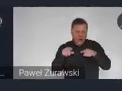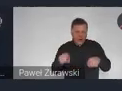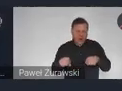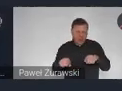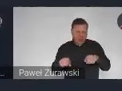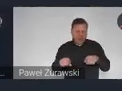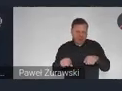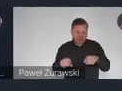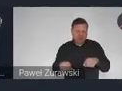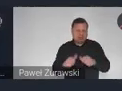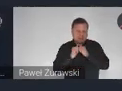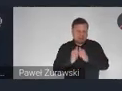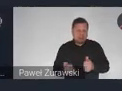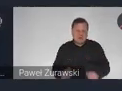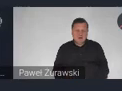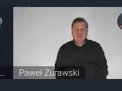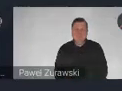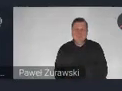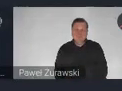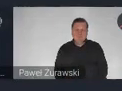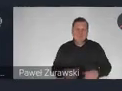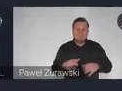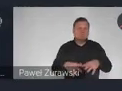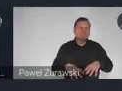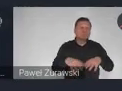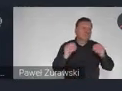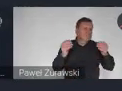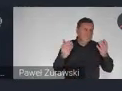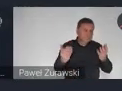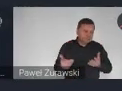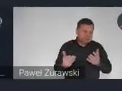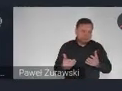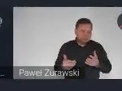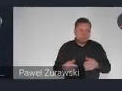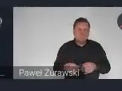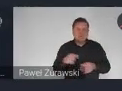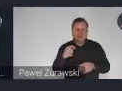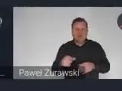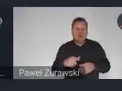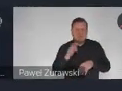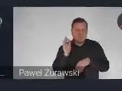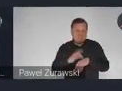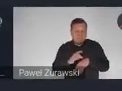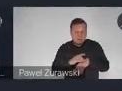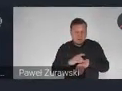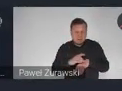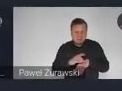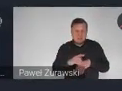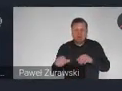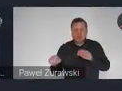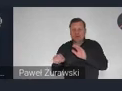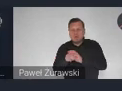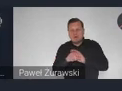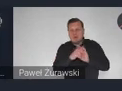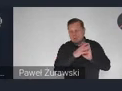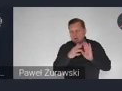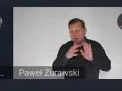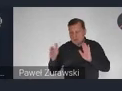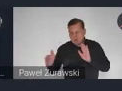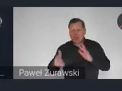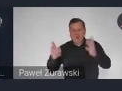realizację tego zadania począwszy od właśnie osiągnięcia zakładanych rezultatów po rozliczenie tej dotacji